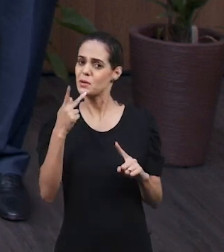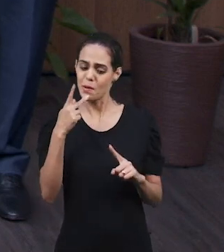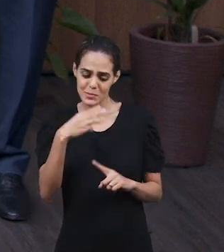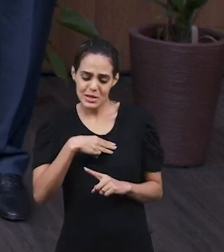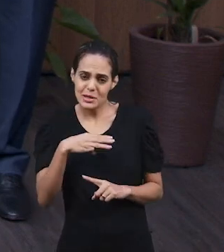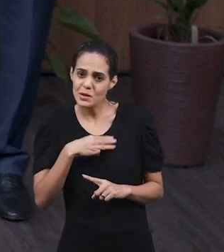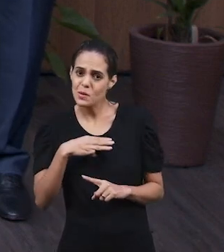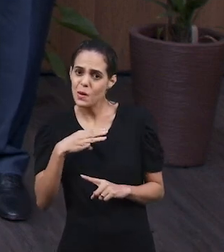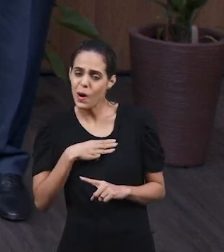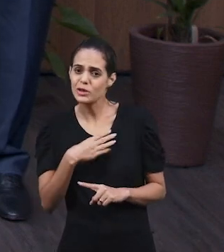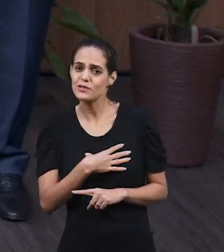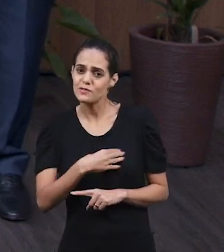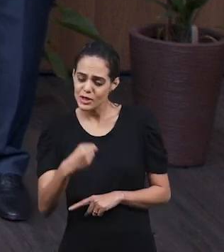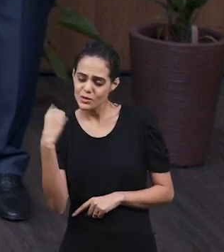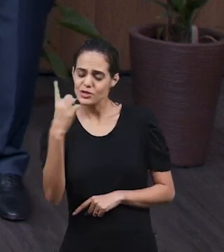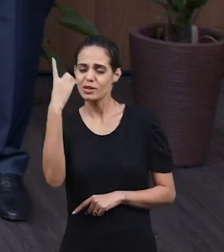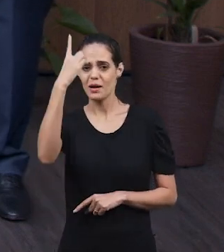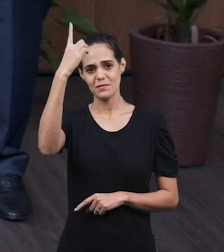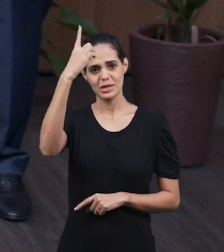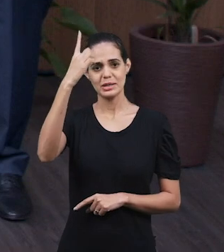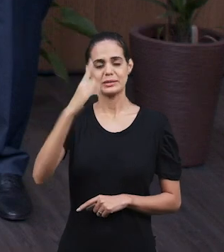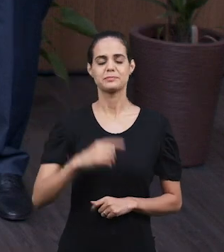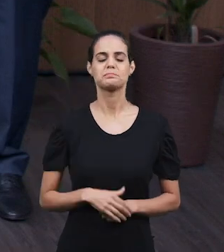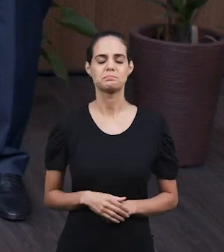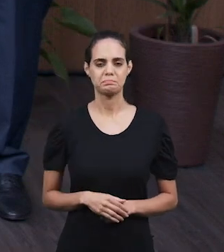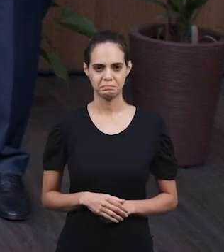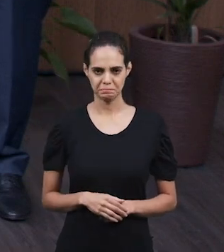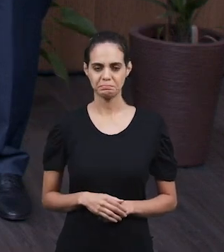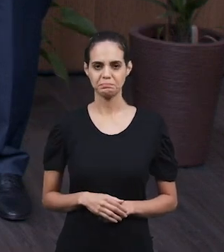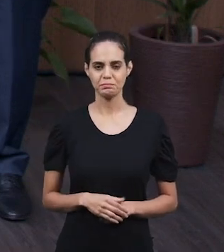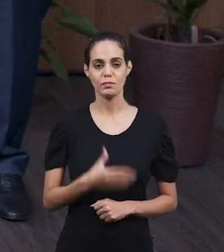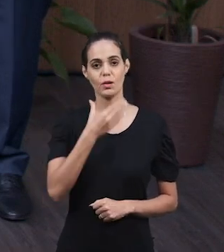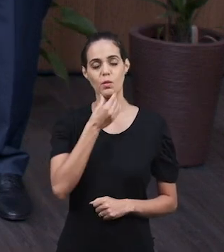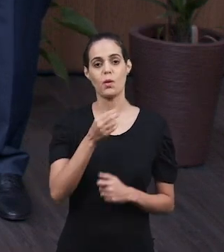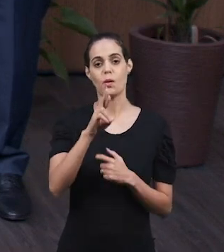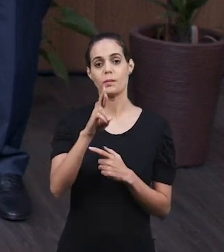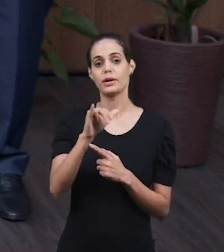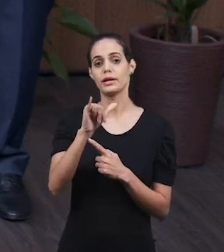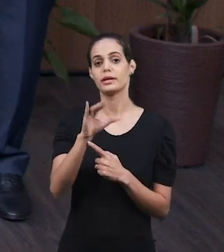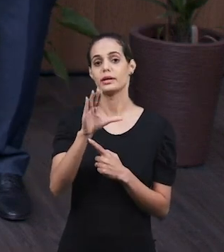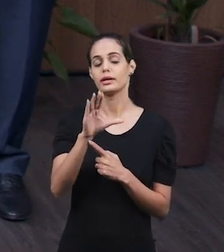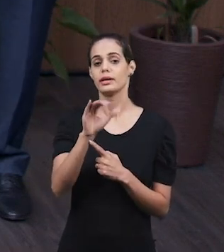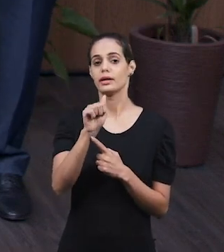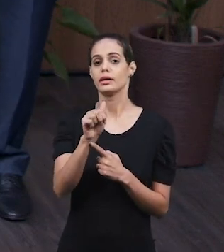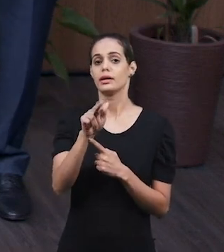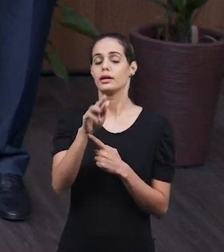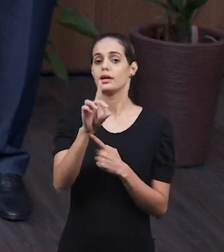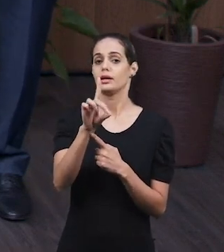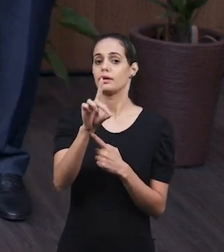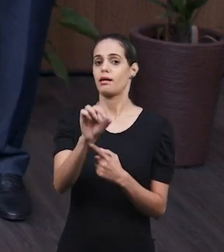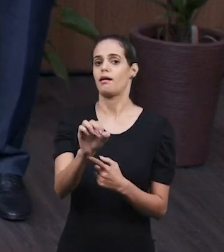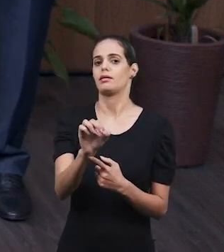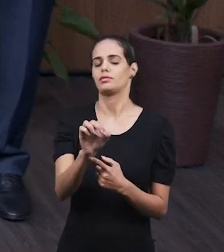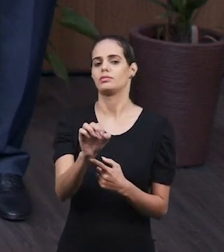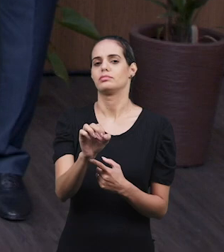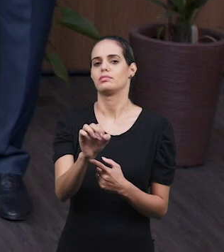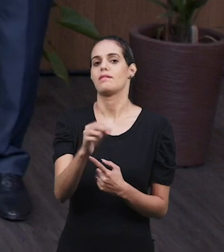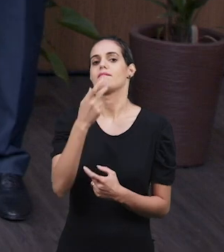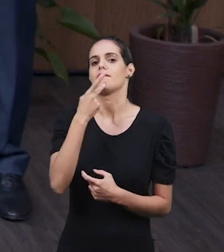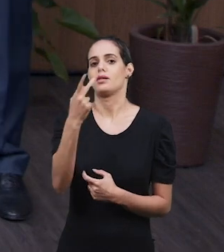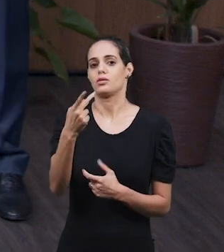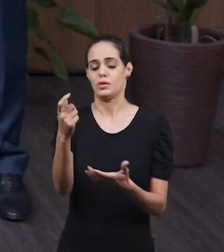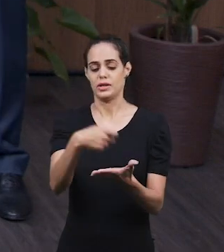C'est comme Philippe, Ricardo de Melo a répondu de Fortaleza que nous avons déjà lu. Il y a eu une action du Saint-Esprit.